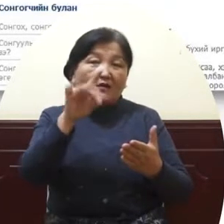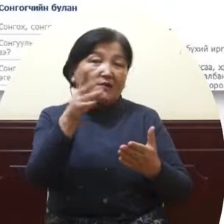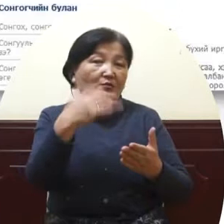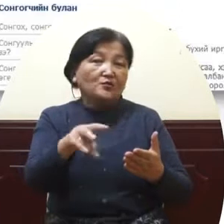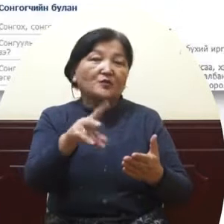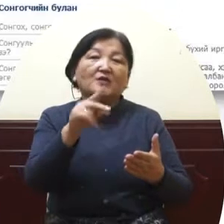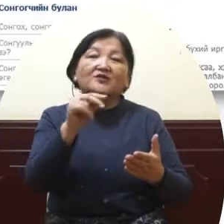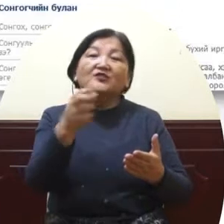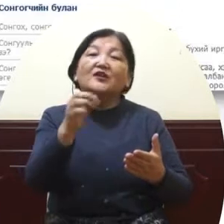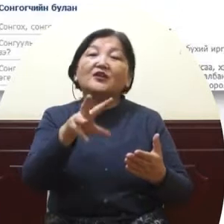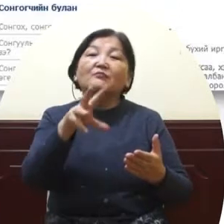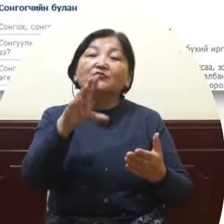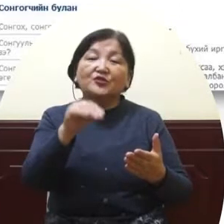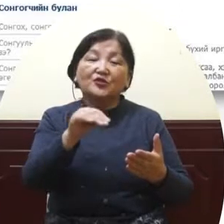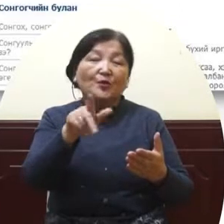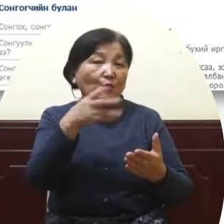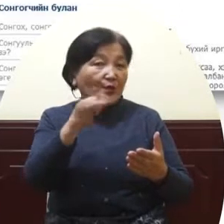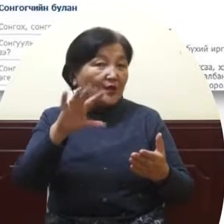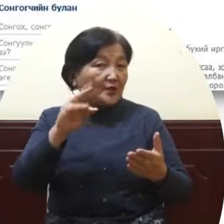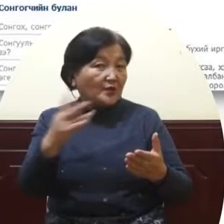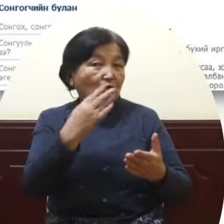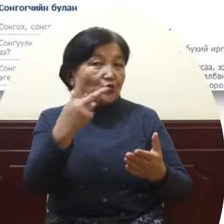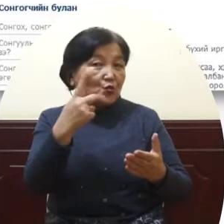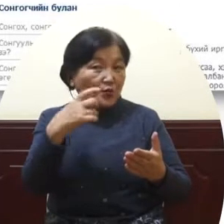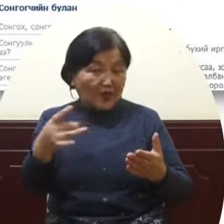гэж. Өөрөлдөл энэ асуудал